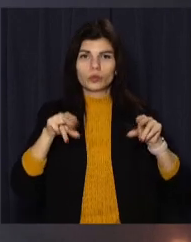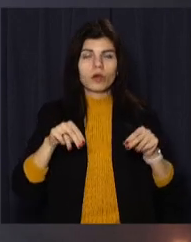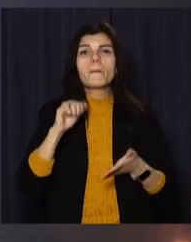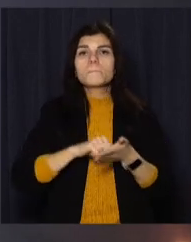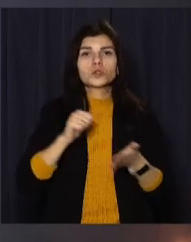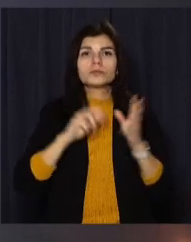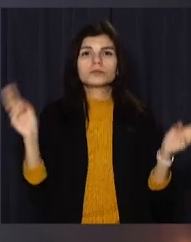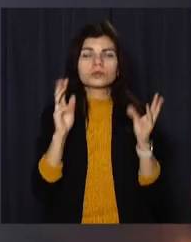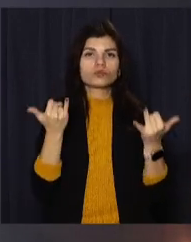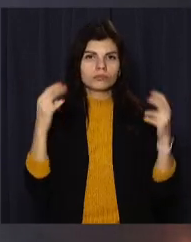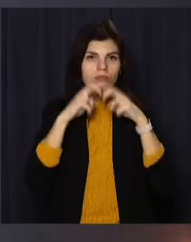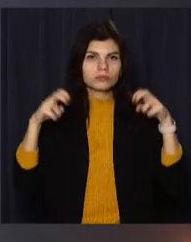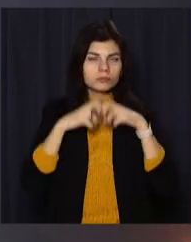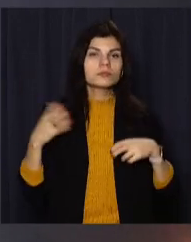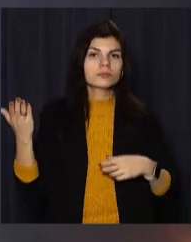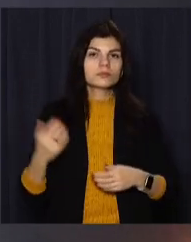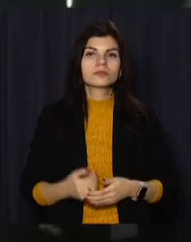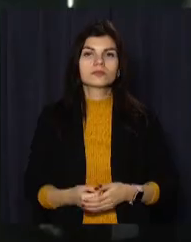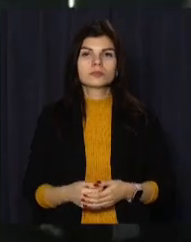Причини займання з'ясовуються.